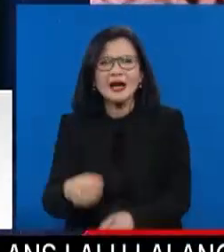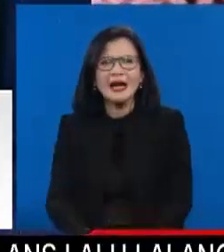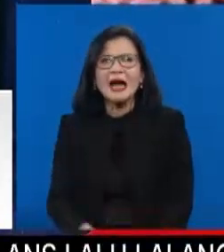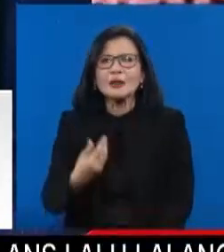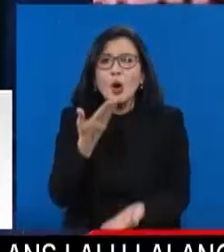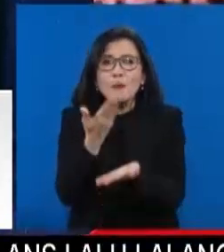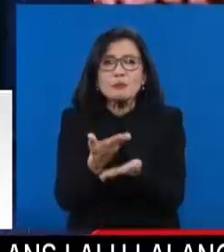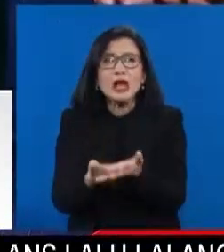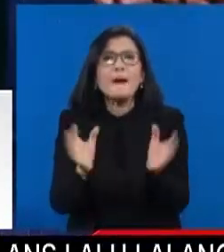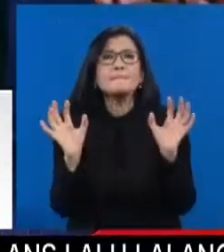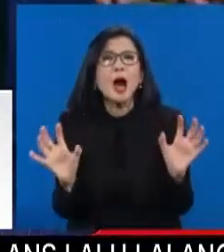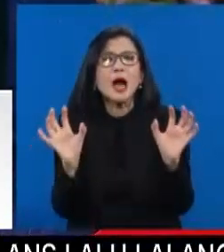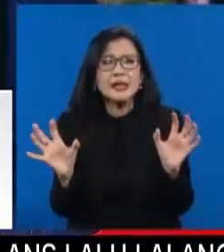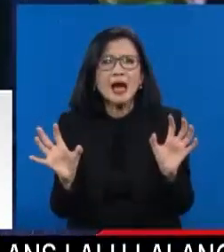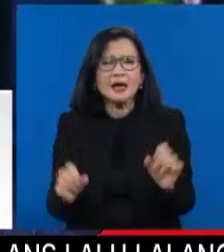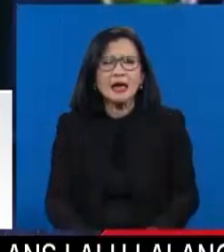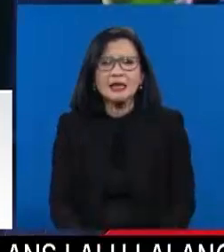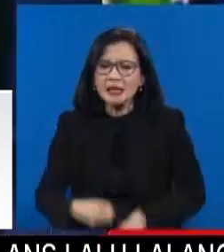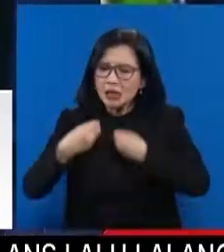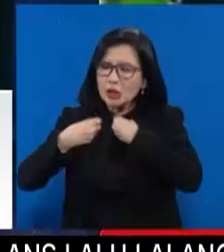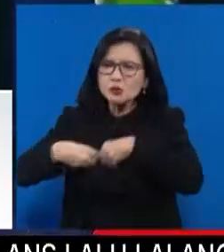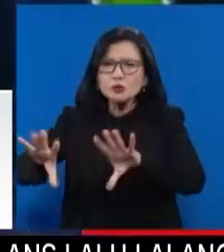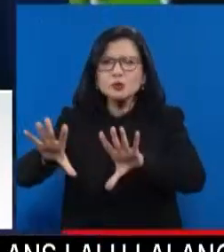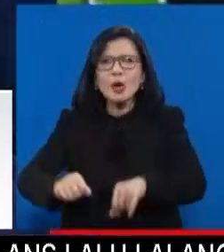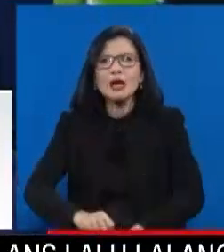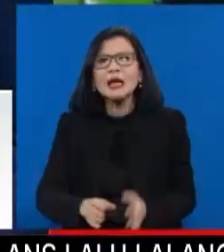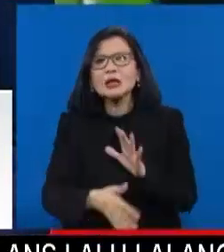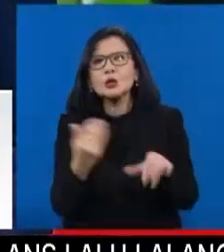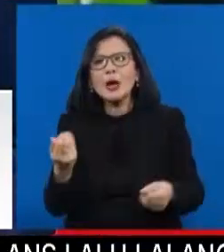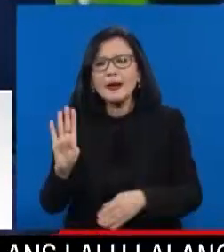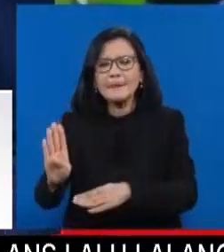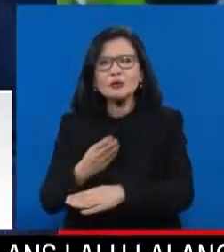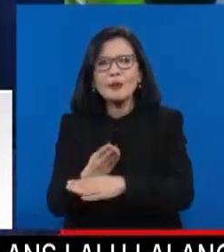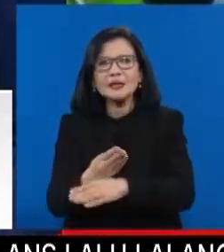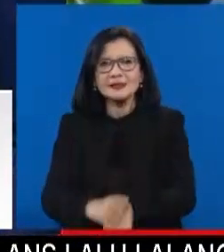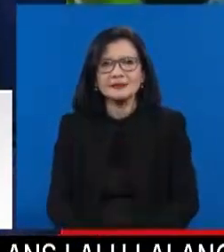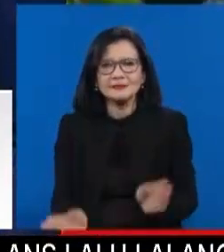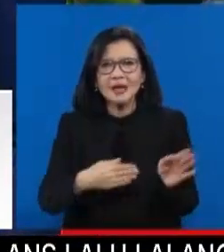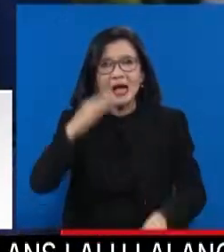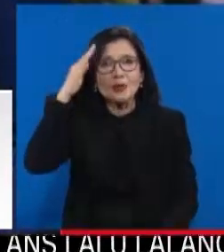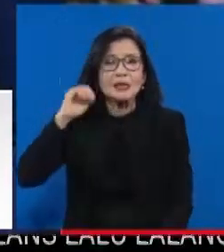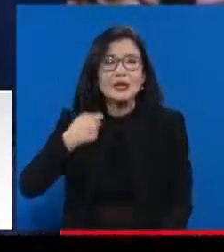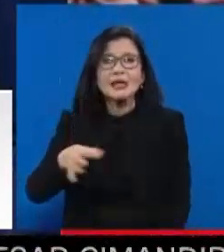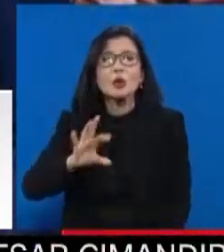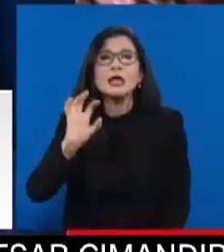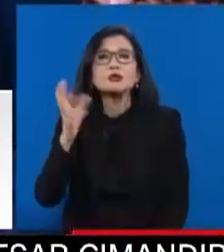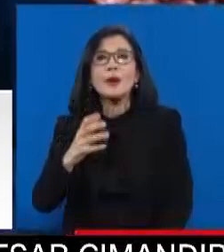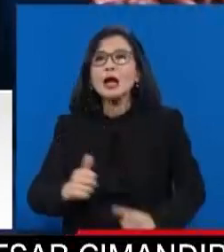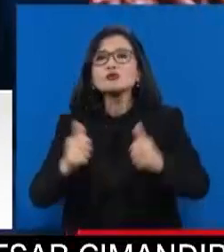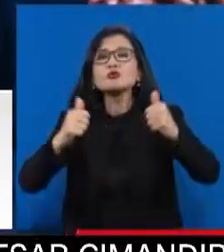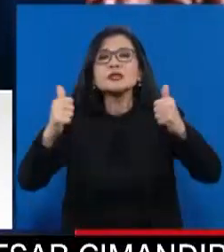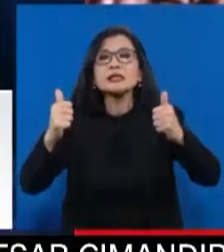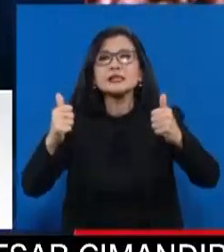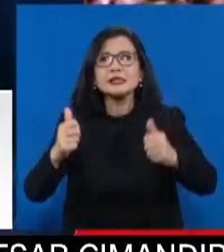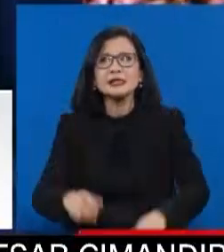kuota permintaan dan melebarkan pemasaran keluar daerah Banyumas. Sementara pasangan suami istri di Jombang, Jawa Timur sukses